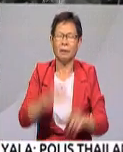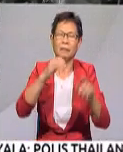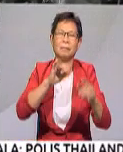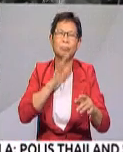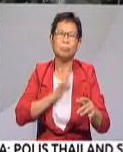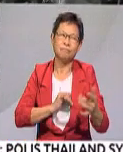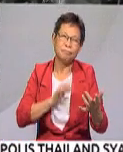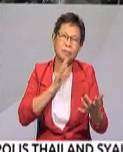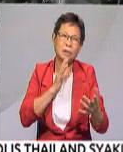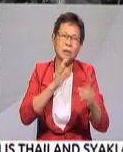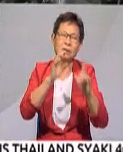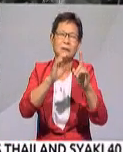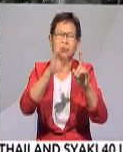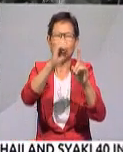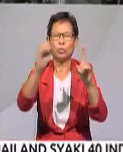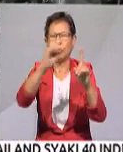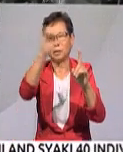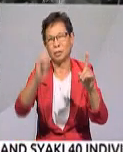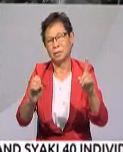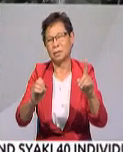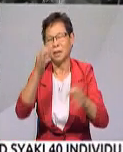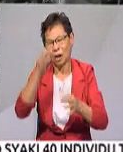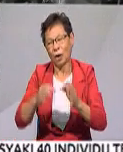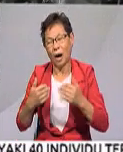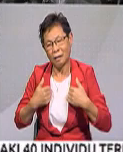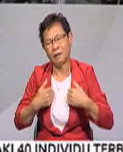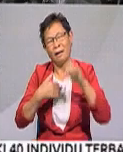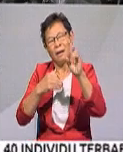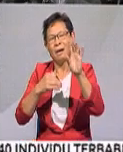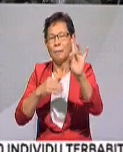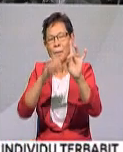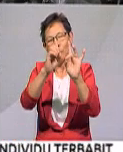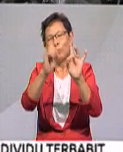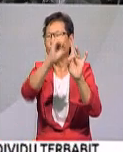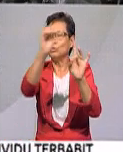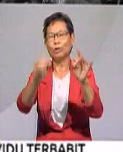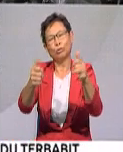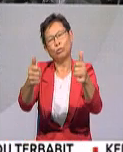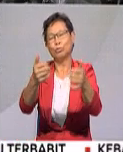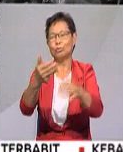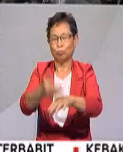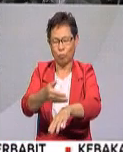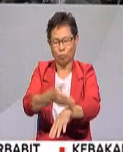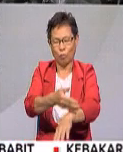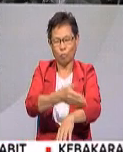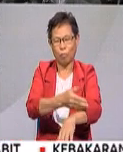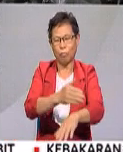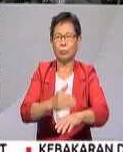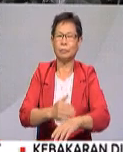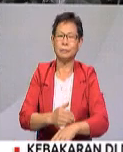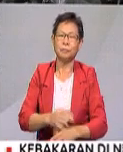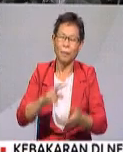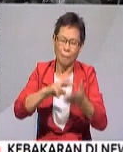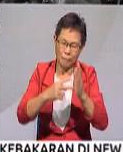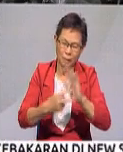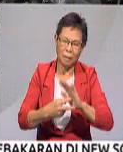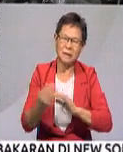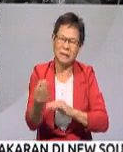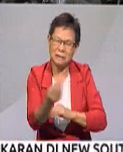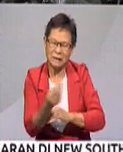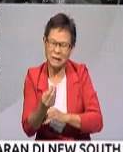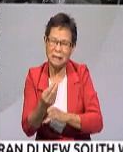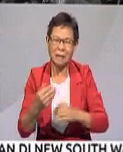tidaklah. Tapi 80% dah ada perubahan. Maksudnya 80% peningkatan. Peningkatan lah. Maksudnya ada segelintir